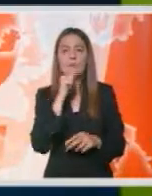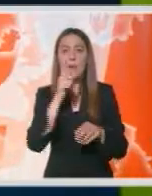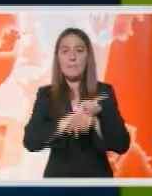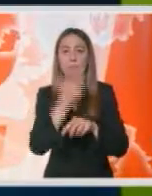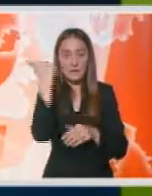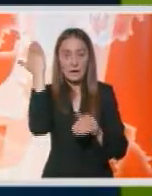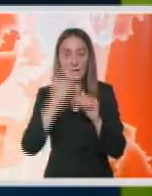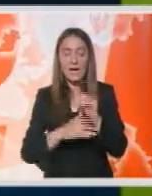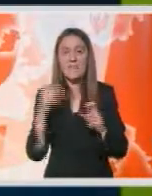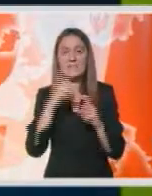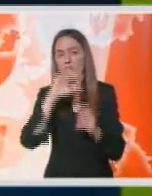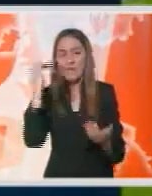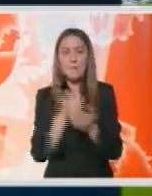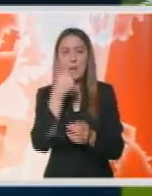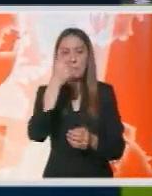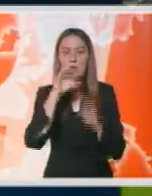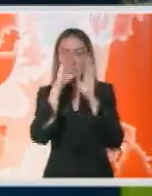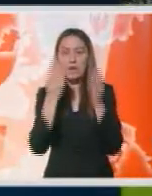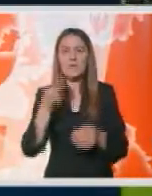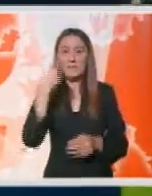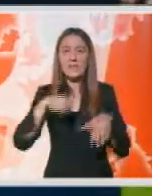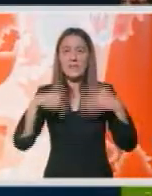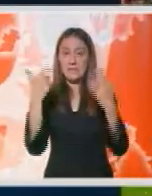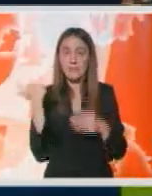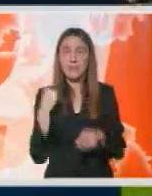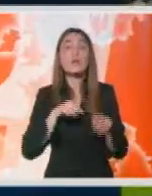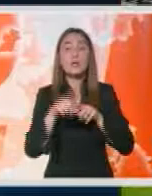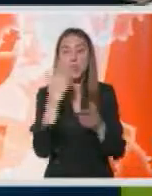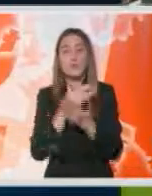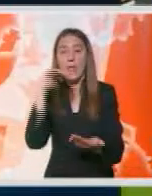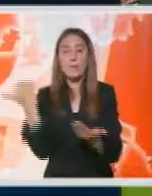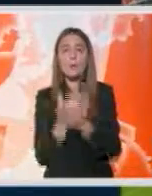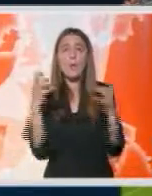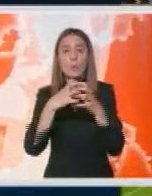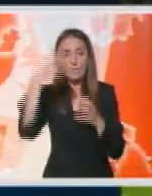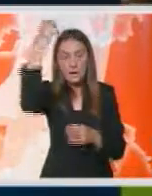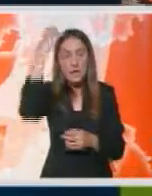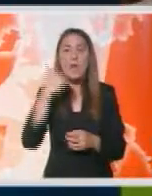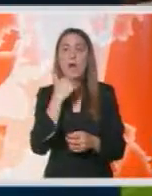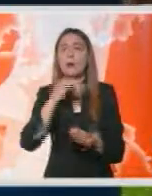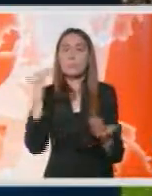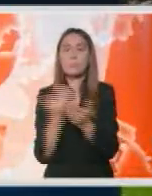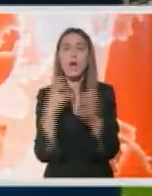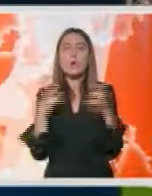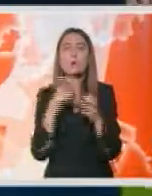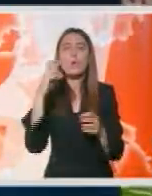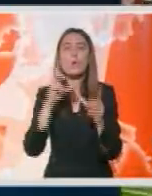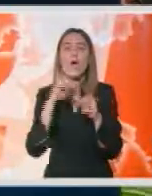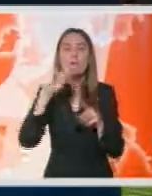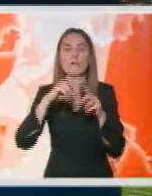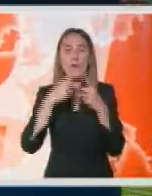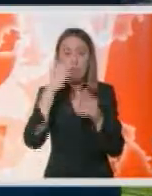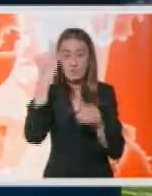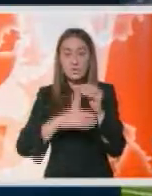kraja. Sevilla je osvojila prvi trofej od 2007. godine, kada je također bila pobednik Kupa Kralja, ali i triumfovala u Kupu UEFA. Posljednji meč